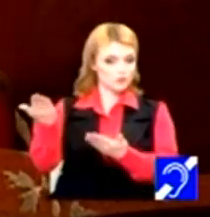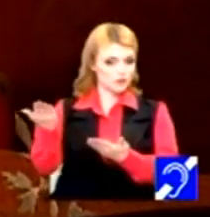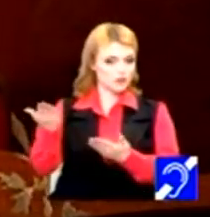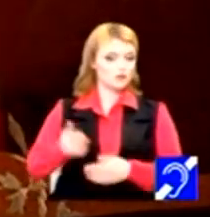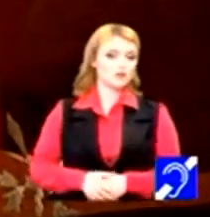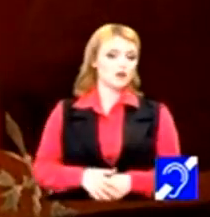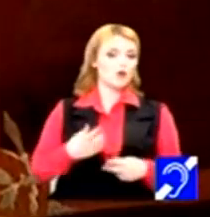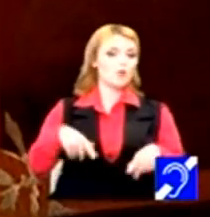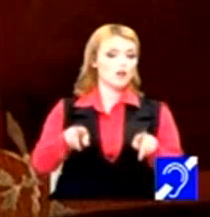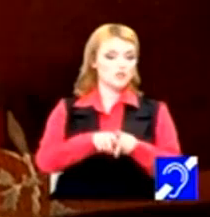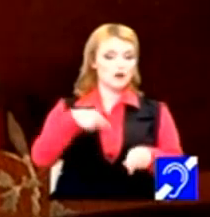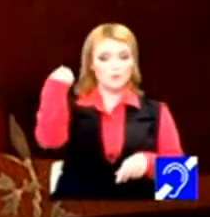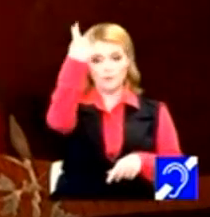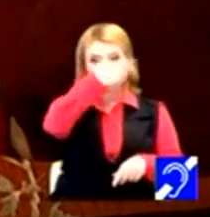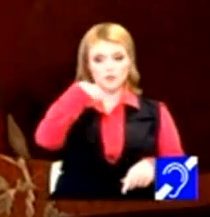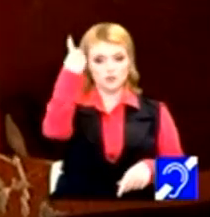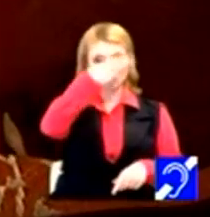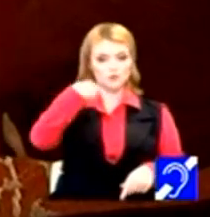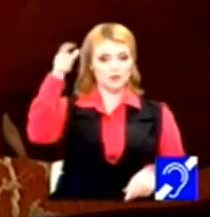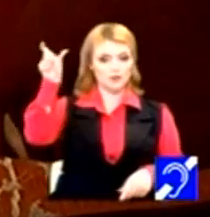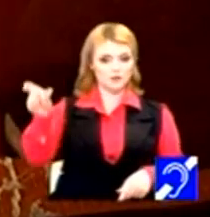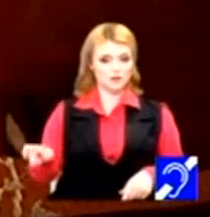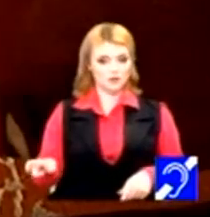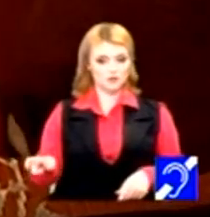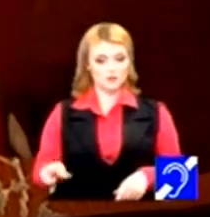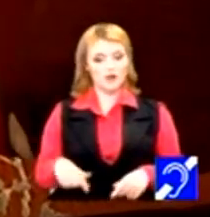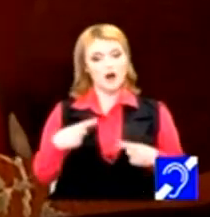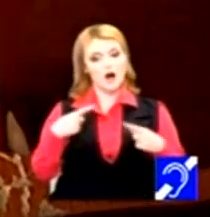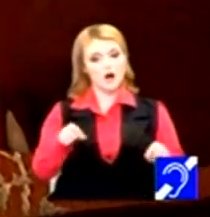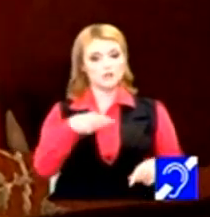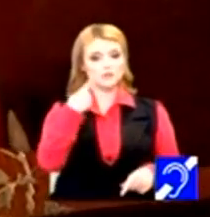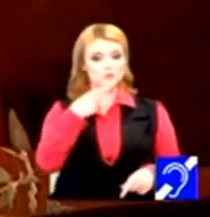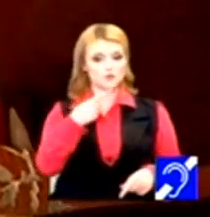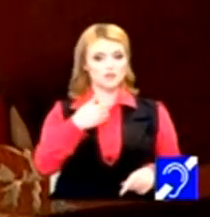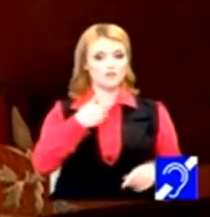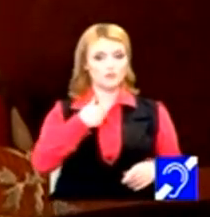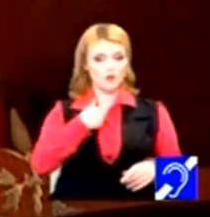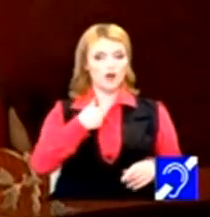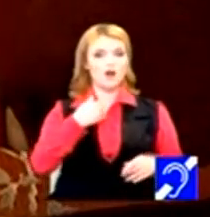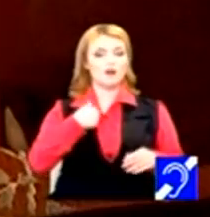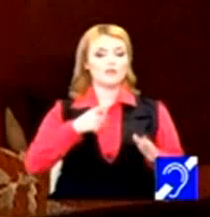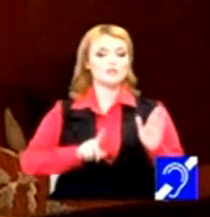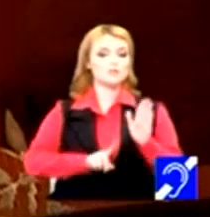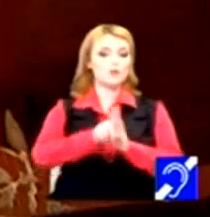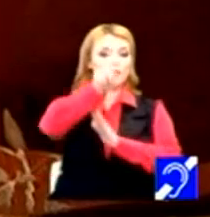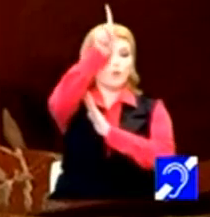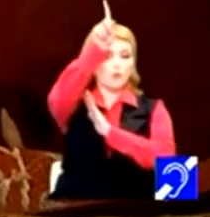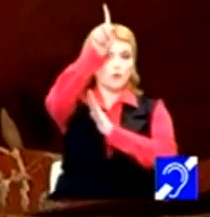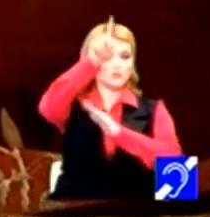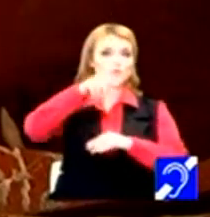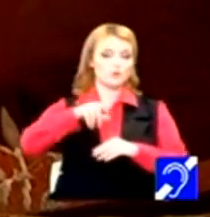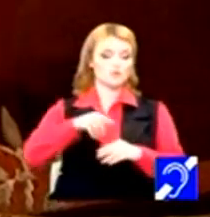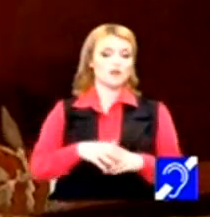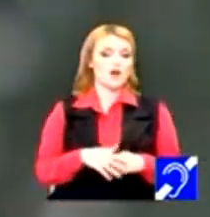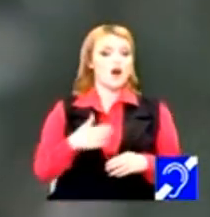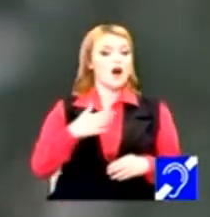așa personalitate. Alții spuneau că vor să zboare în cosmos. El a spus că dorința mea este să